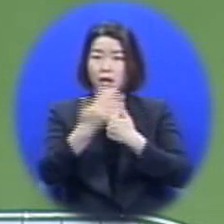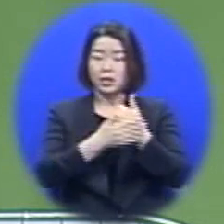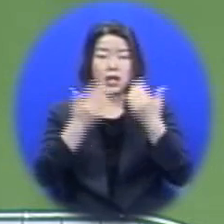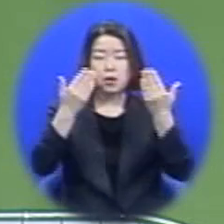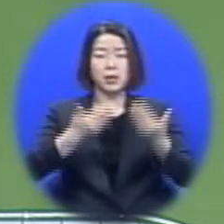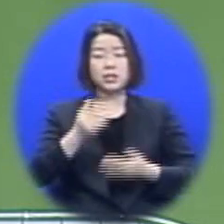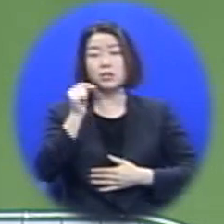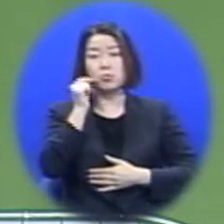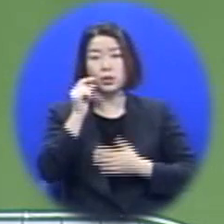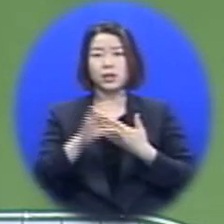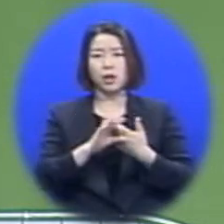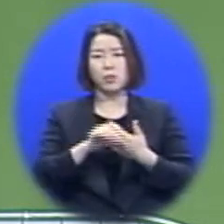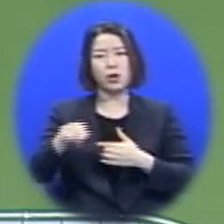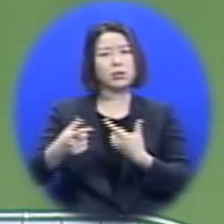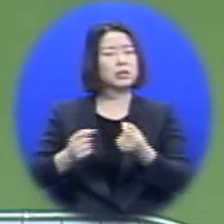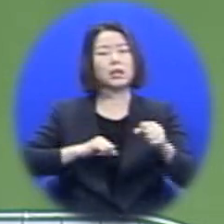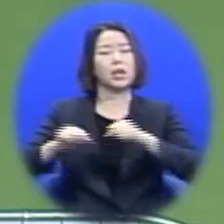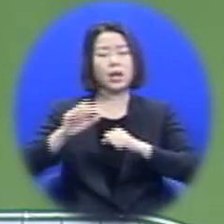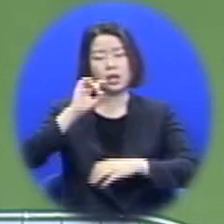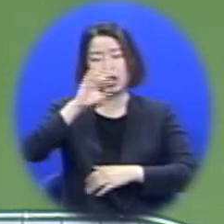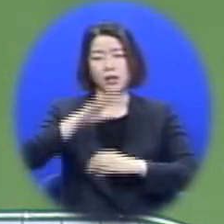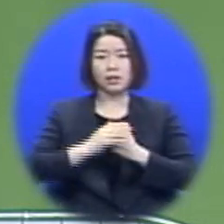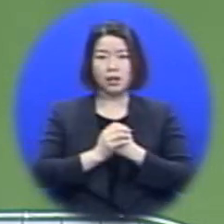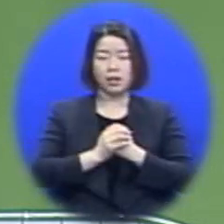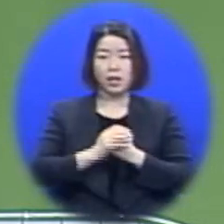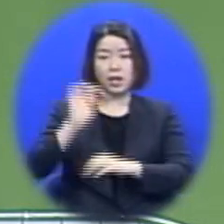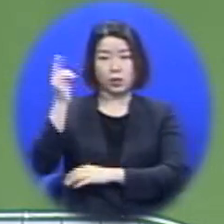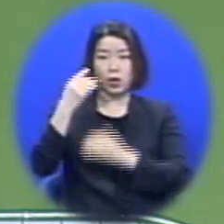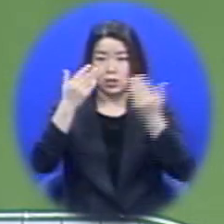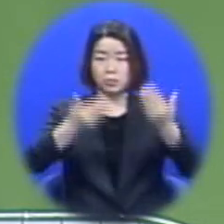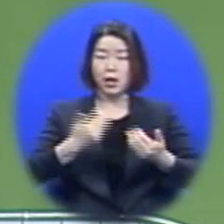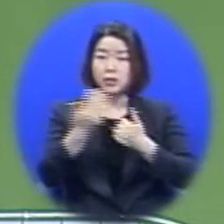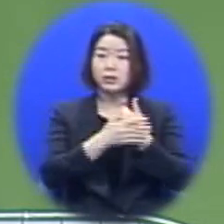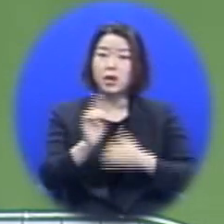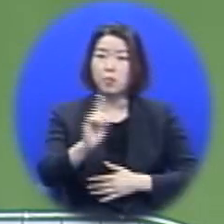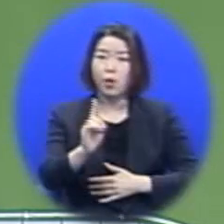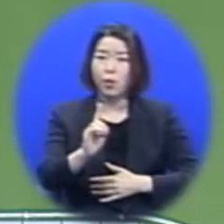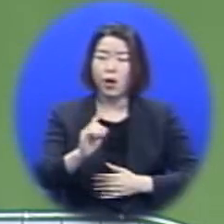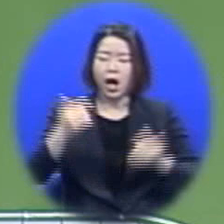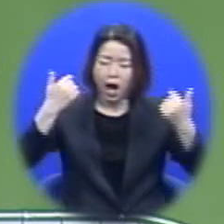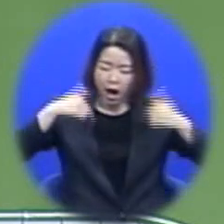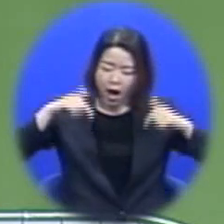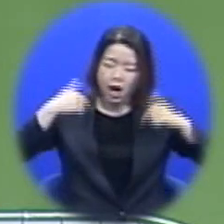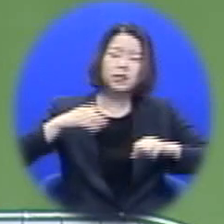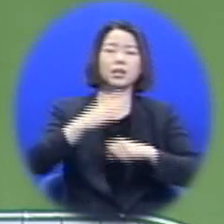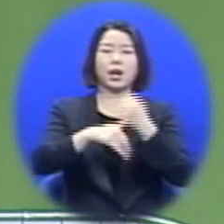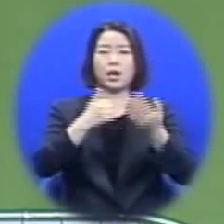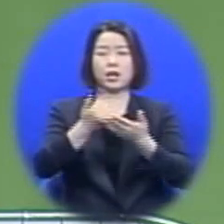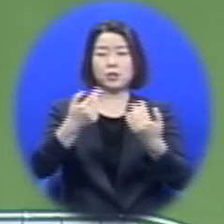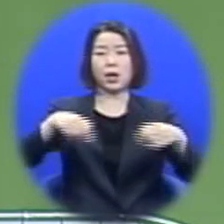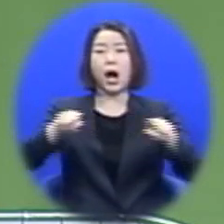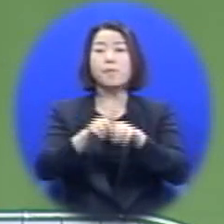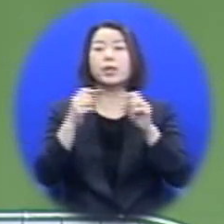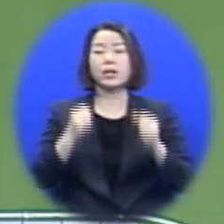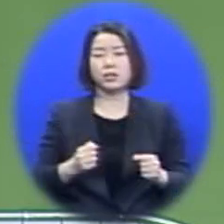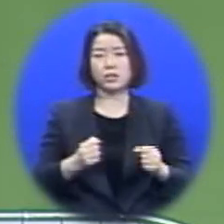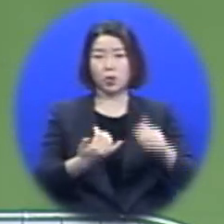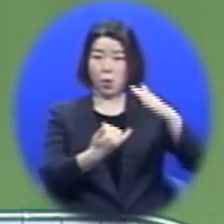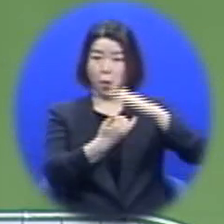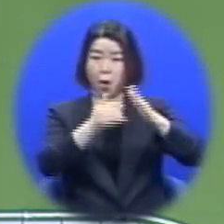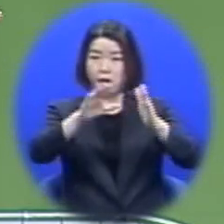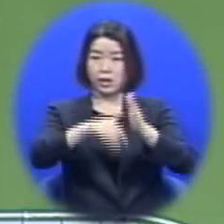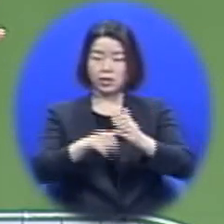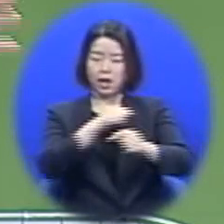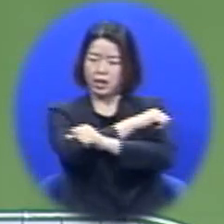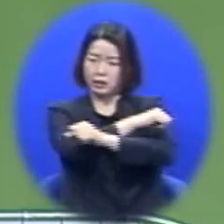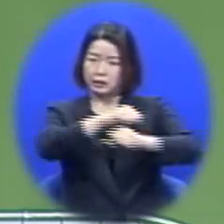받았다면 그렇게 할 수 없어요. 다윗이 받은 은혜가 뭡니까? 항상 하나님이 함께 계시는 것이었어요. 어릴 때 그는